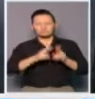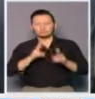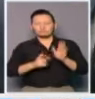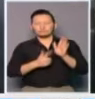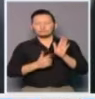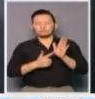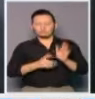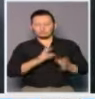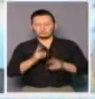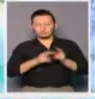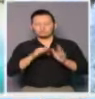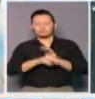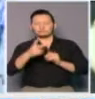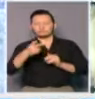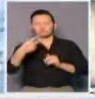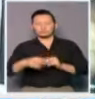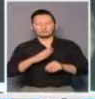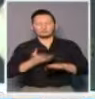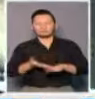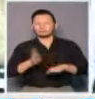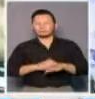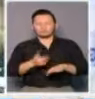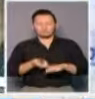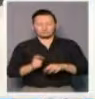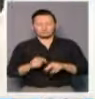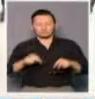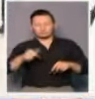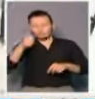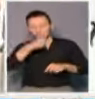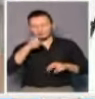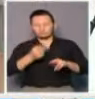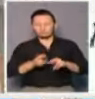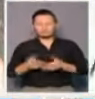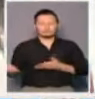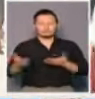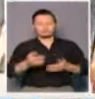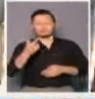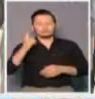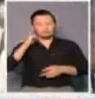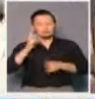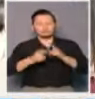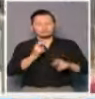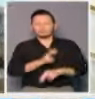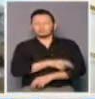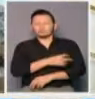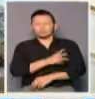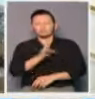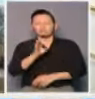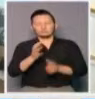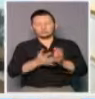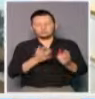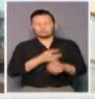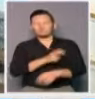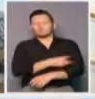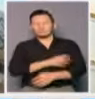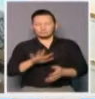700 операций, из них 220 тяжелые. В этом году в регион были приглашены 2 лор-врача. Но все же до сих пор в